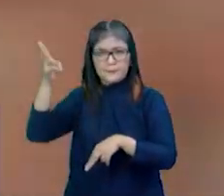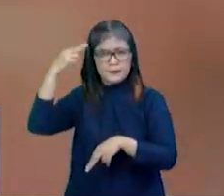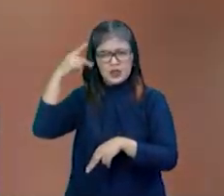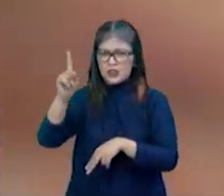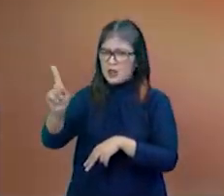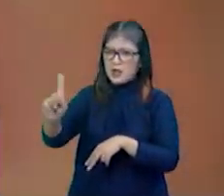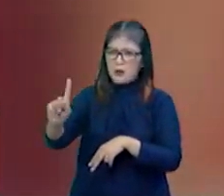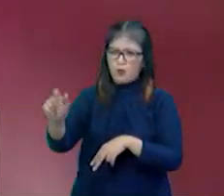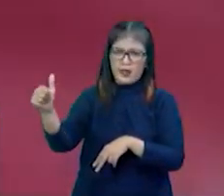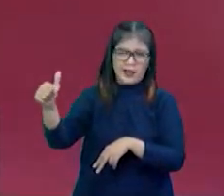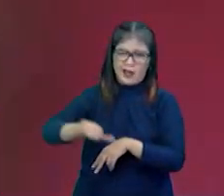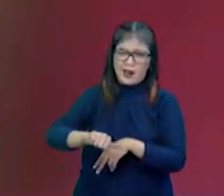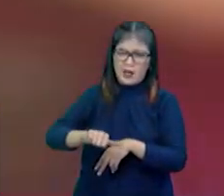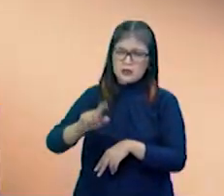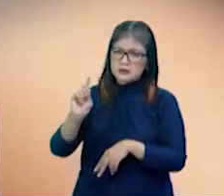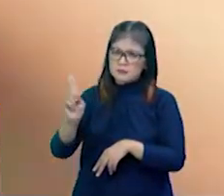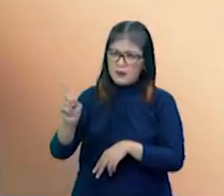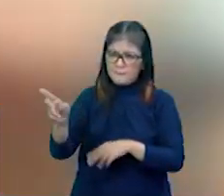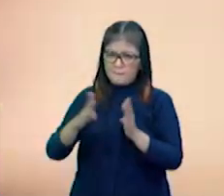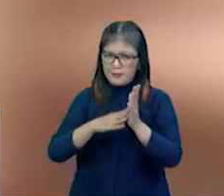dan spekulan yang merugikan rakyat.